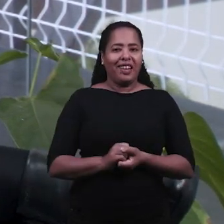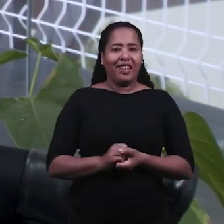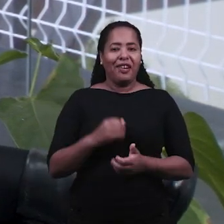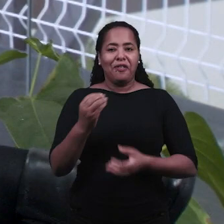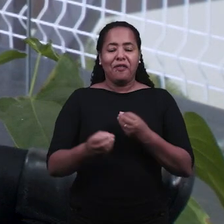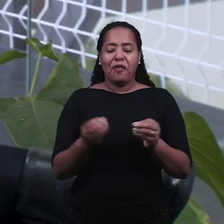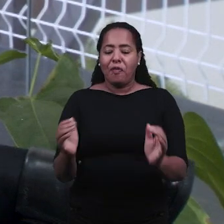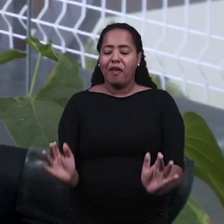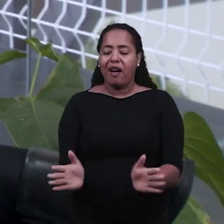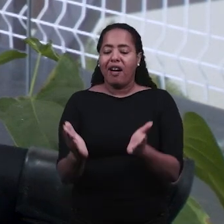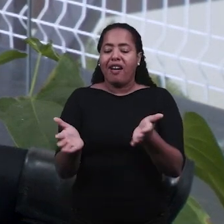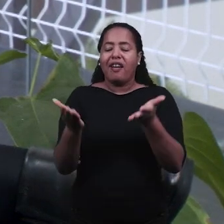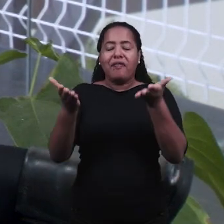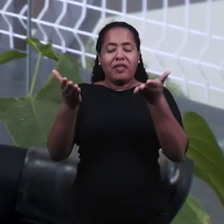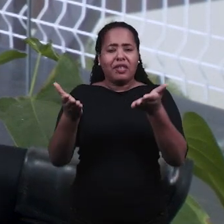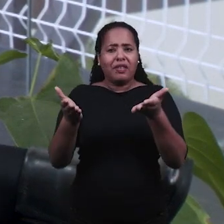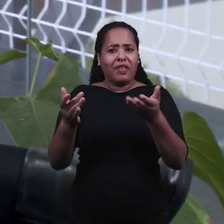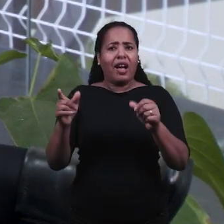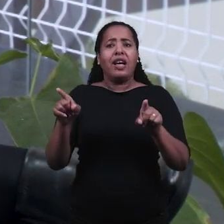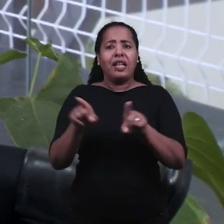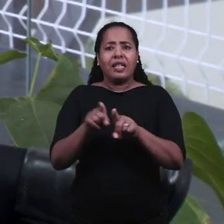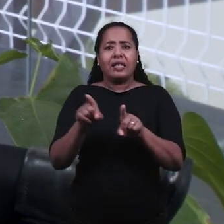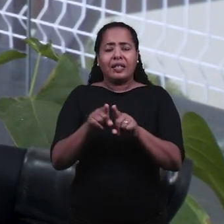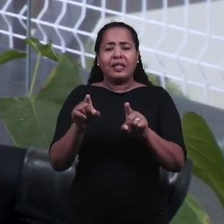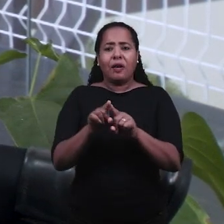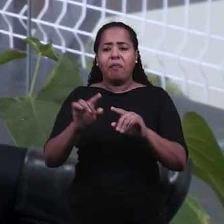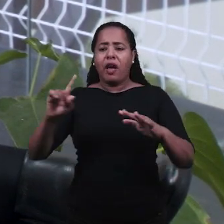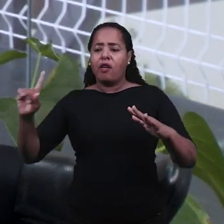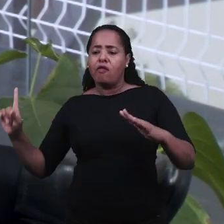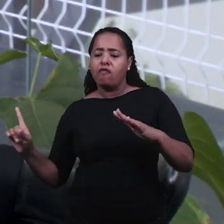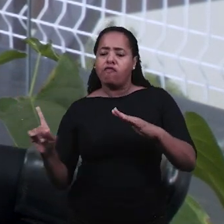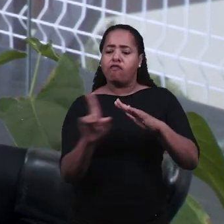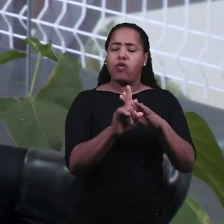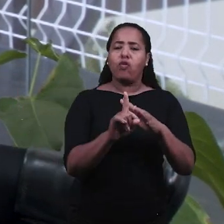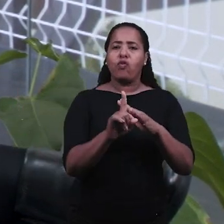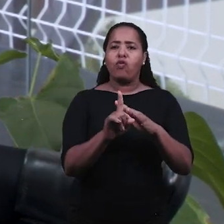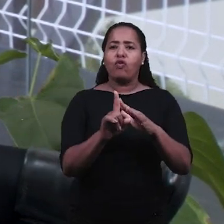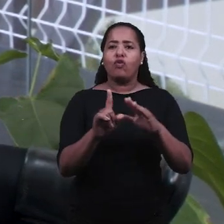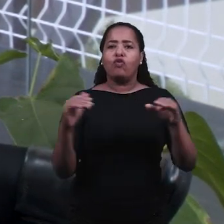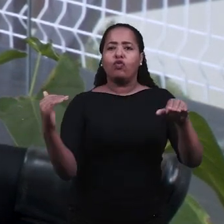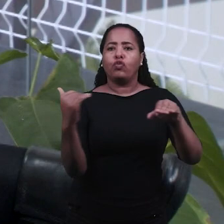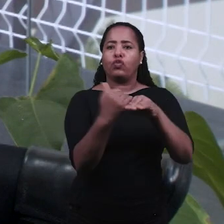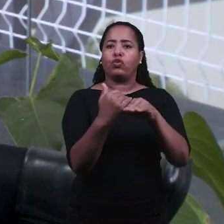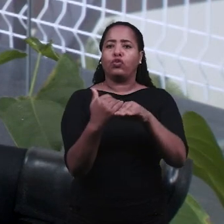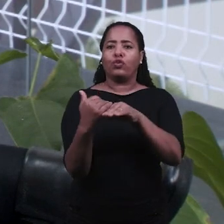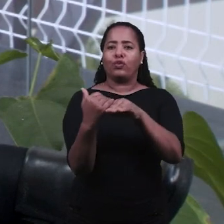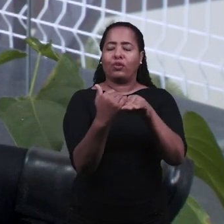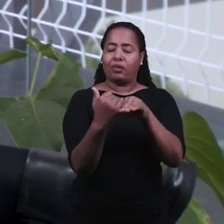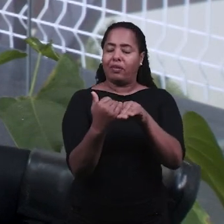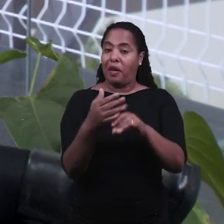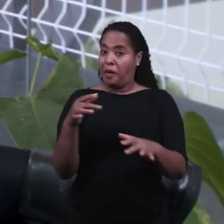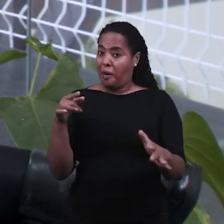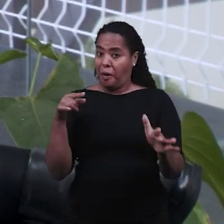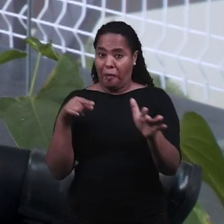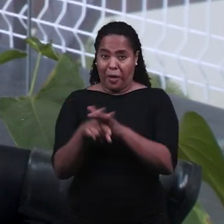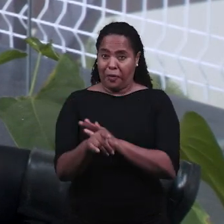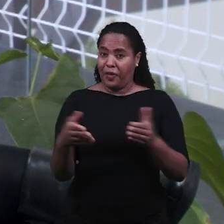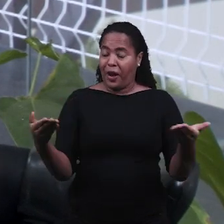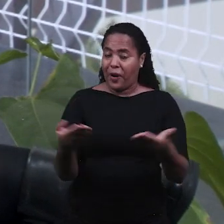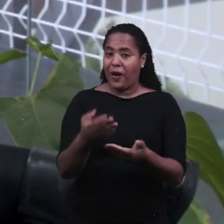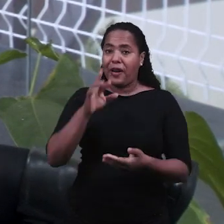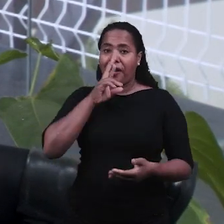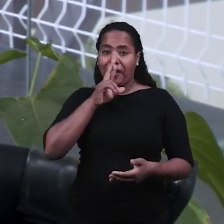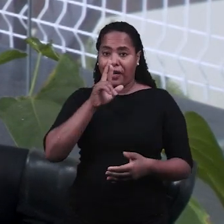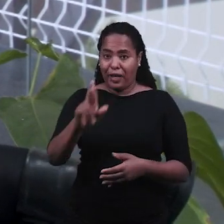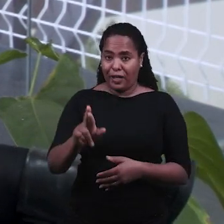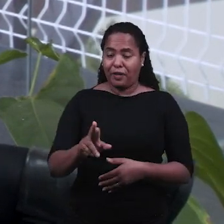motiver cet enfant et en même temps l'inclure dans le contexte des autres? Ces questions vont être répondues par